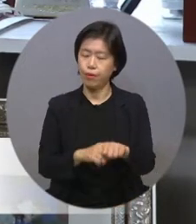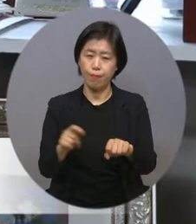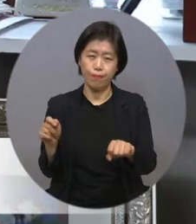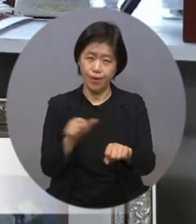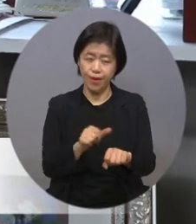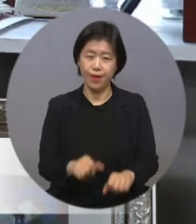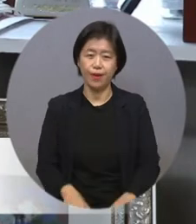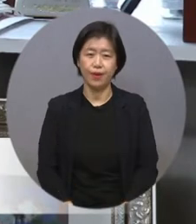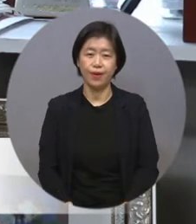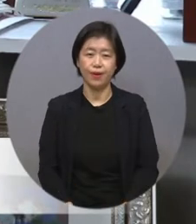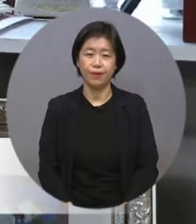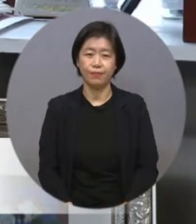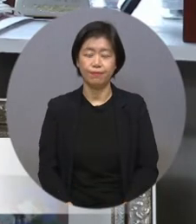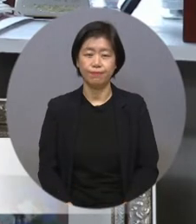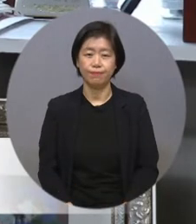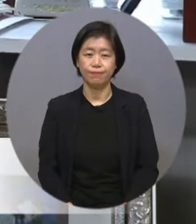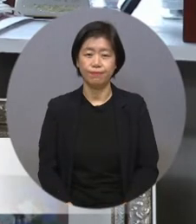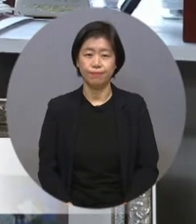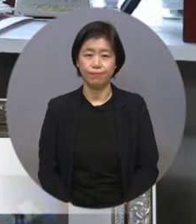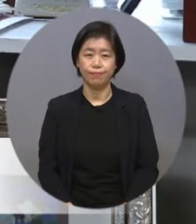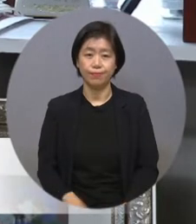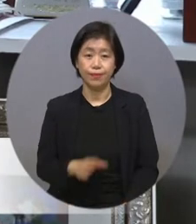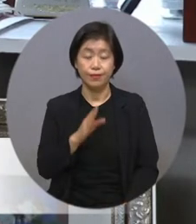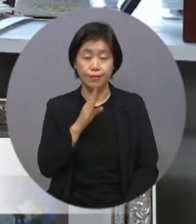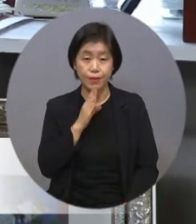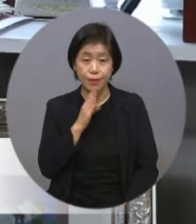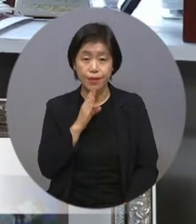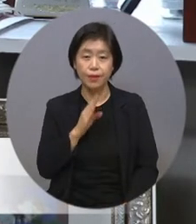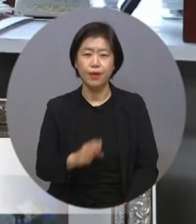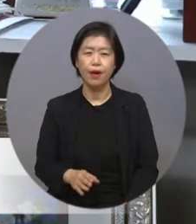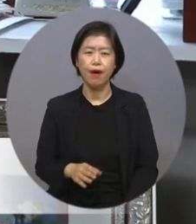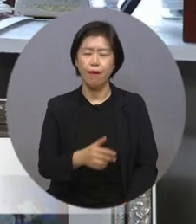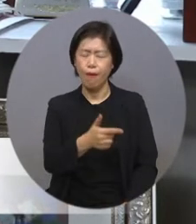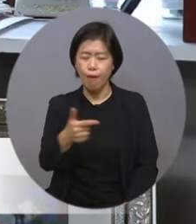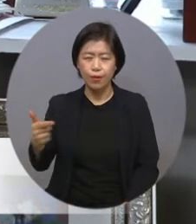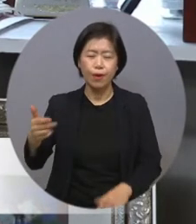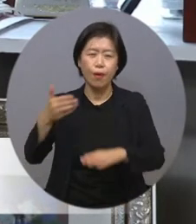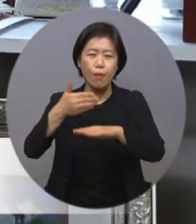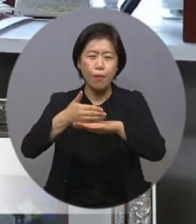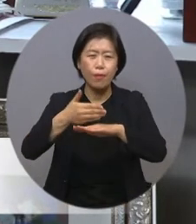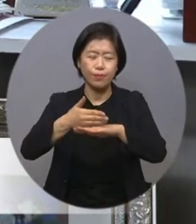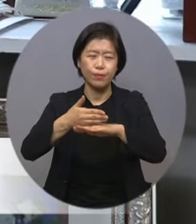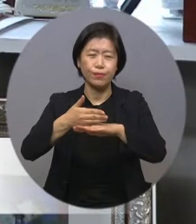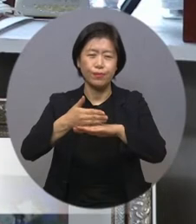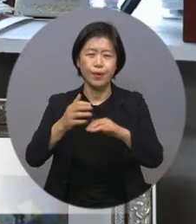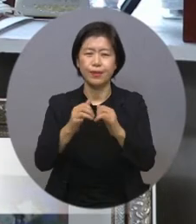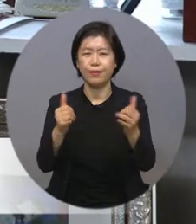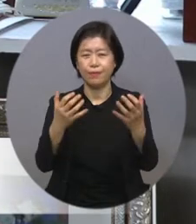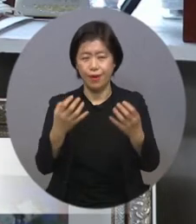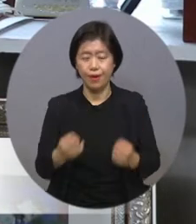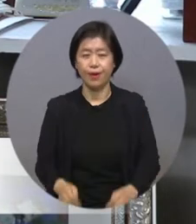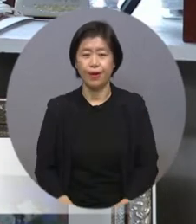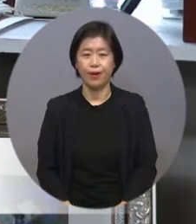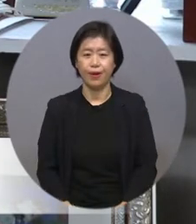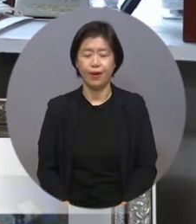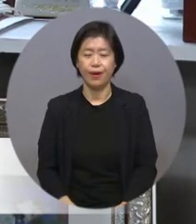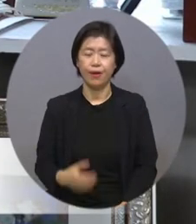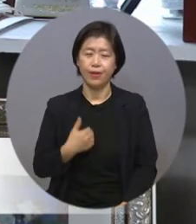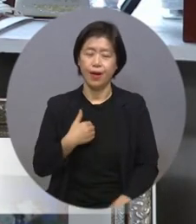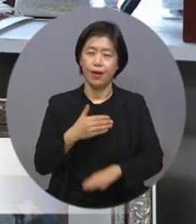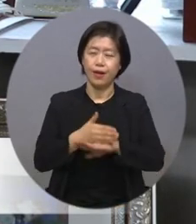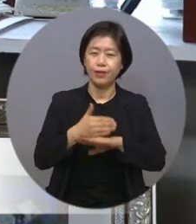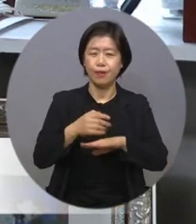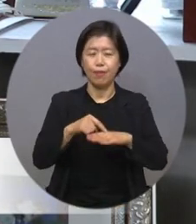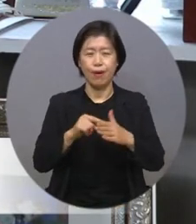같고 그동안에 그 세월에 정말 제가 우리 고마운 분들 많은 분들한테 하여튼 어떻게 하면